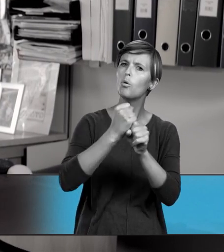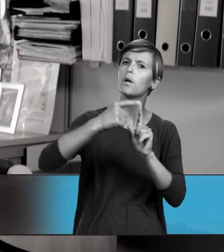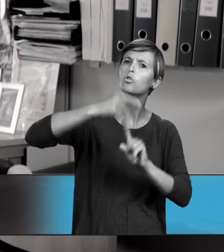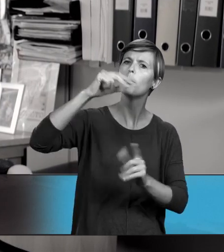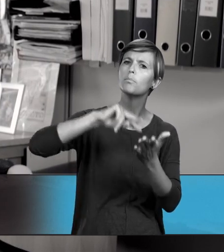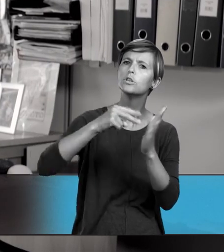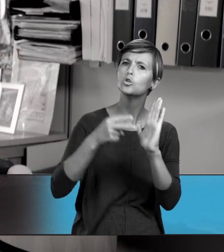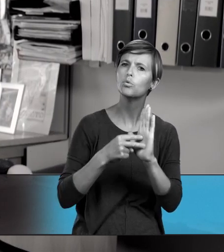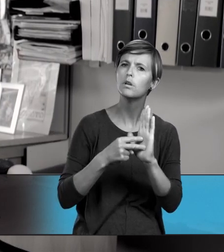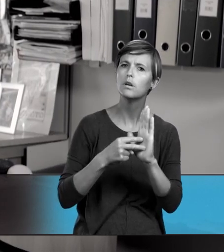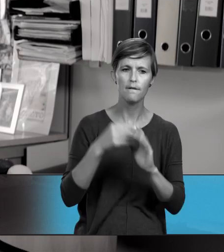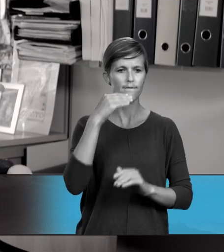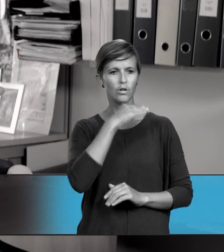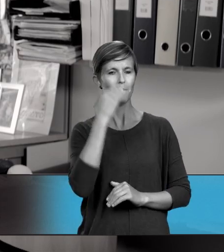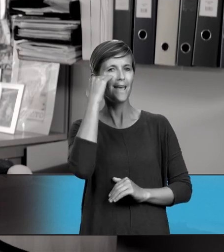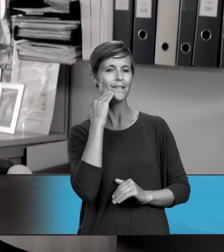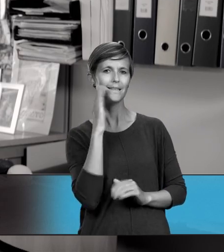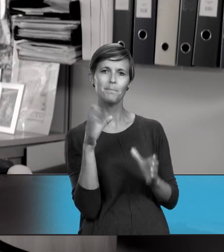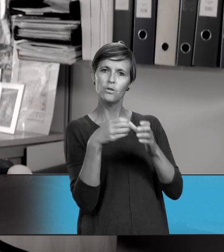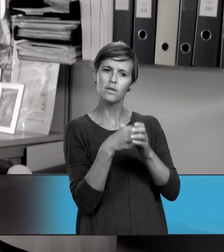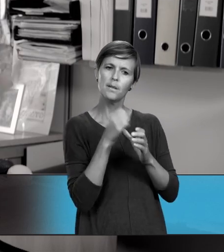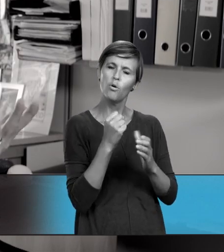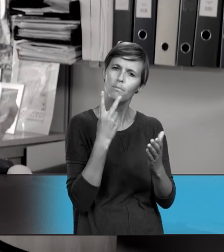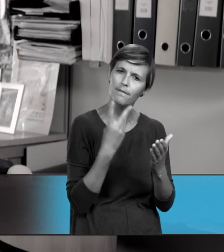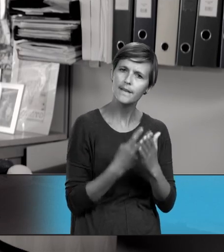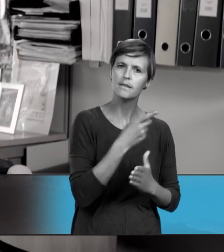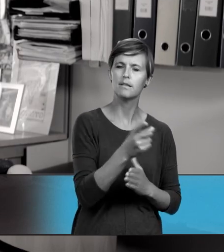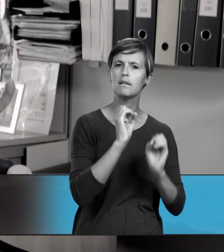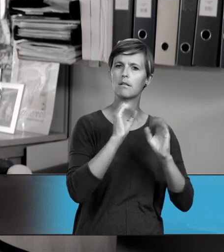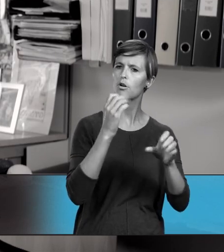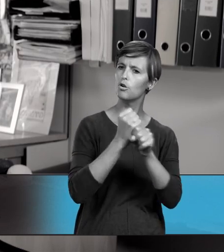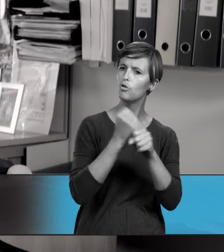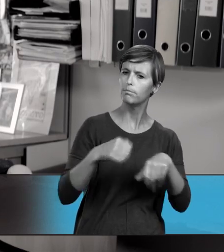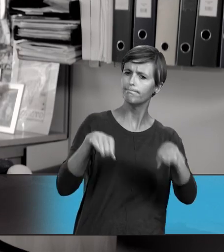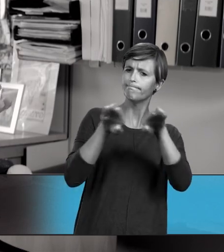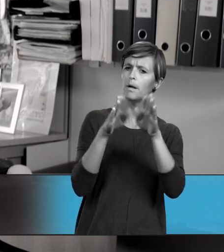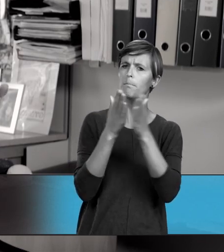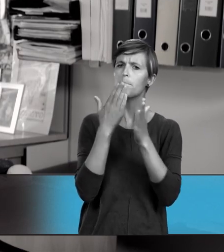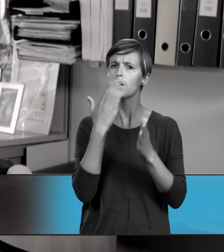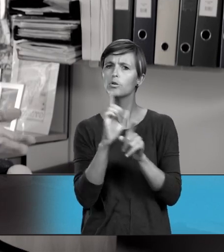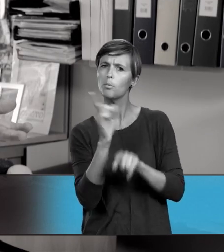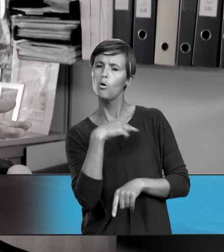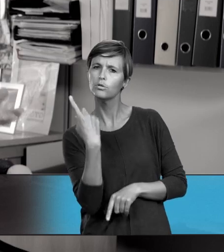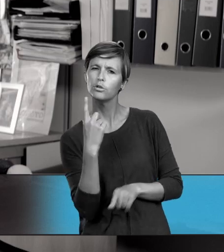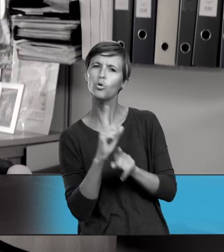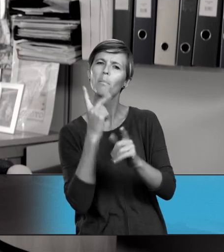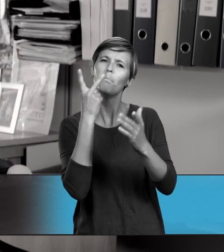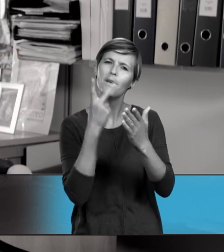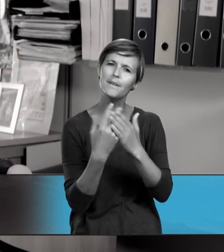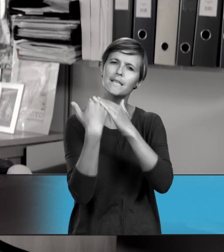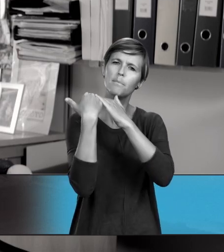topposisjoner. Folk fra etniske minoriteter har måttet bevise at de klarer å arbeide like bra som oss andre. Så